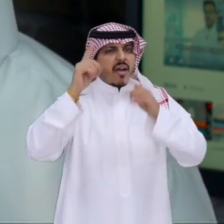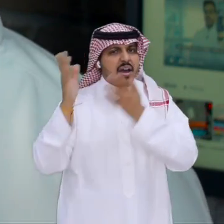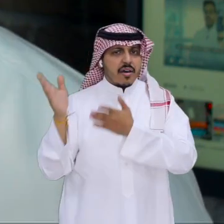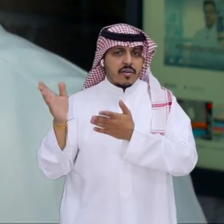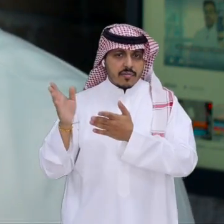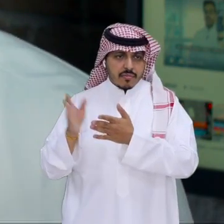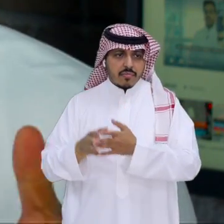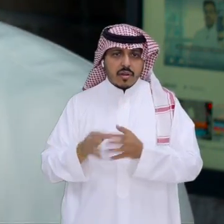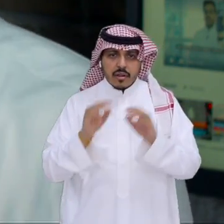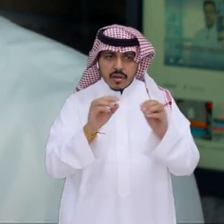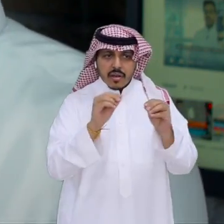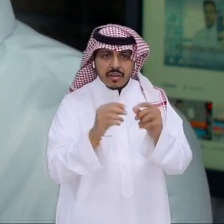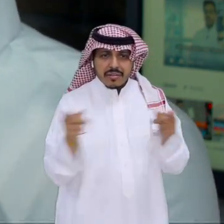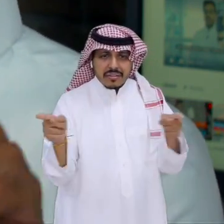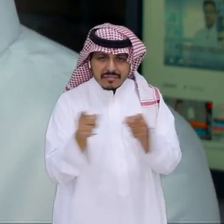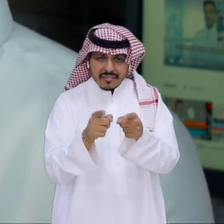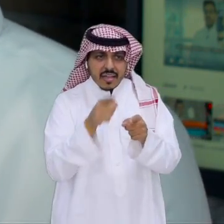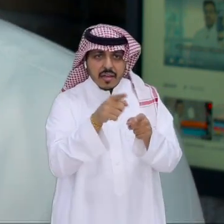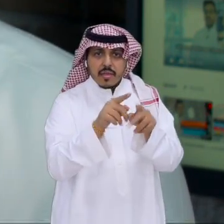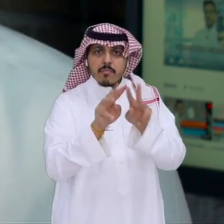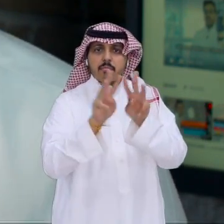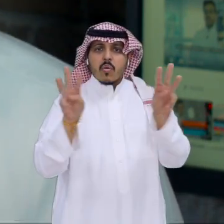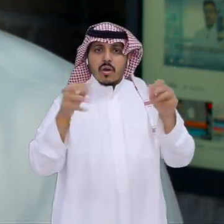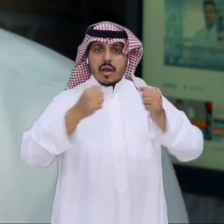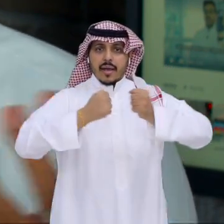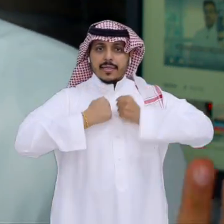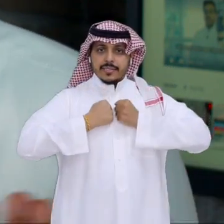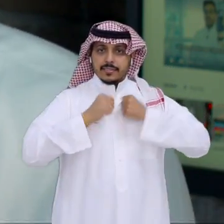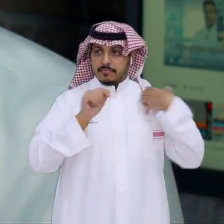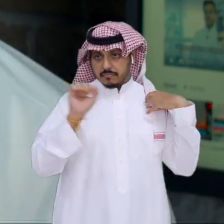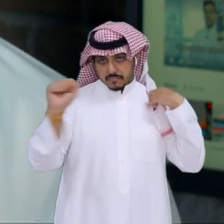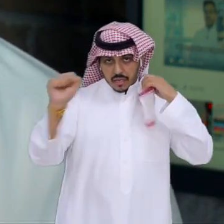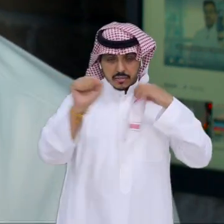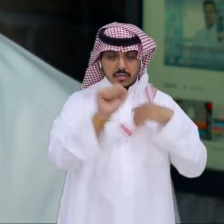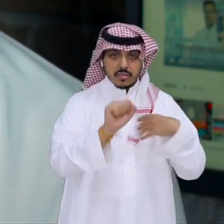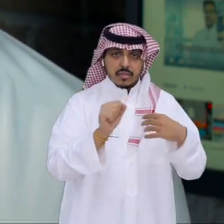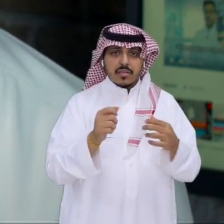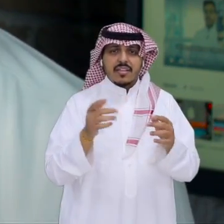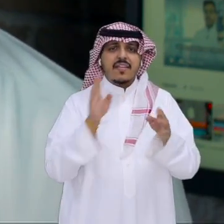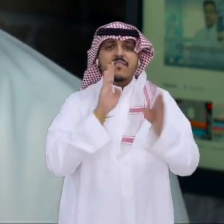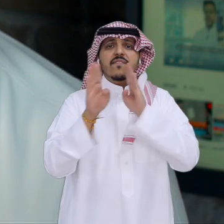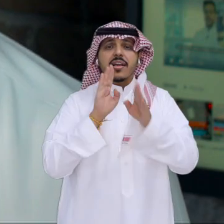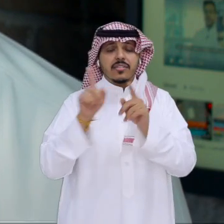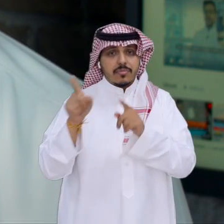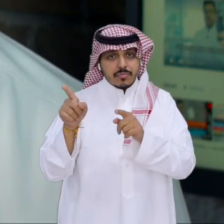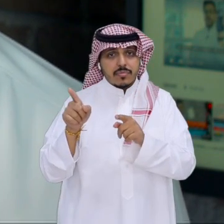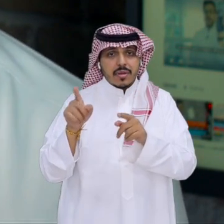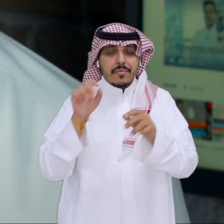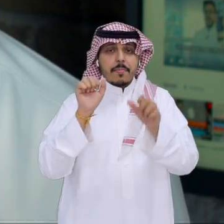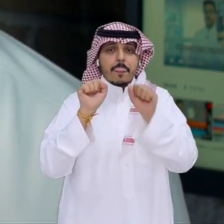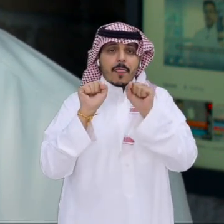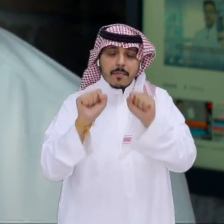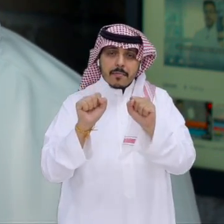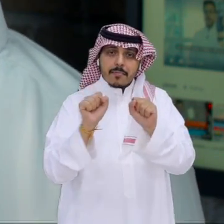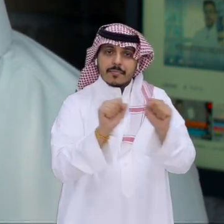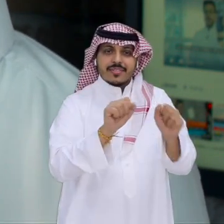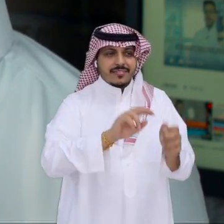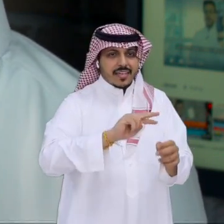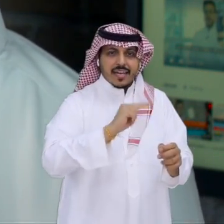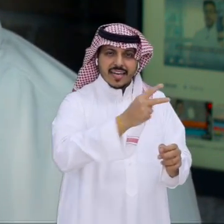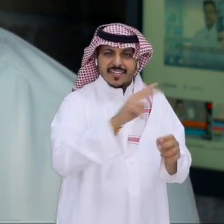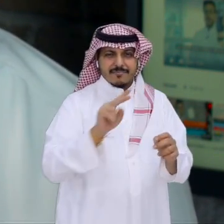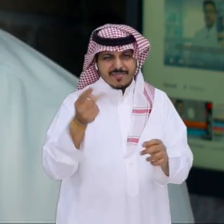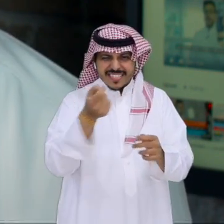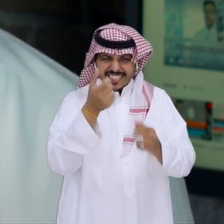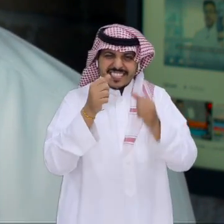ثانية. أو أقول لكم بس إنه كل بساطة تسوي مواقع شخصية لك وتسوي مواقع بكل بساطة على زي فيسبوك يا ماي سبيس، ولكن كان مبني على الويب